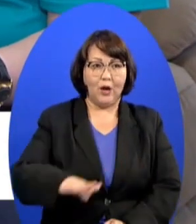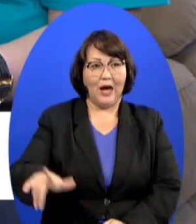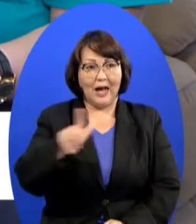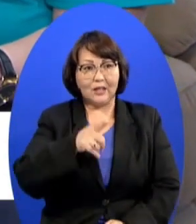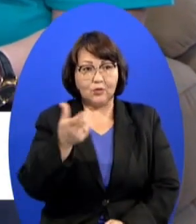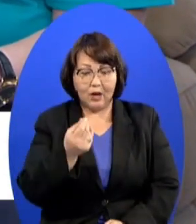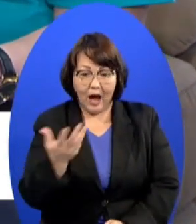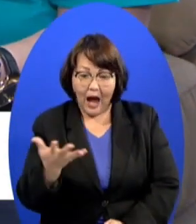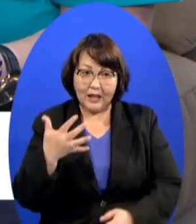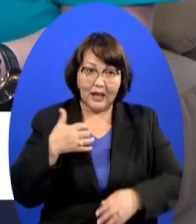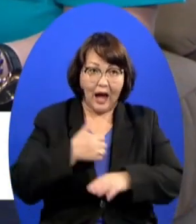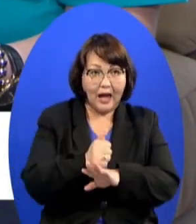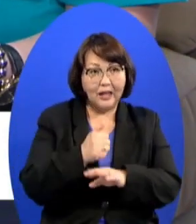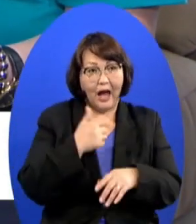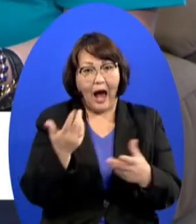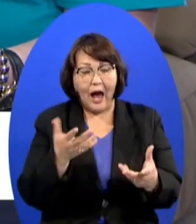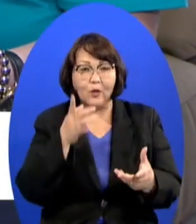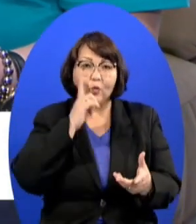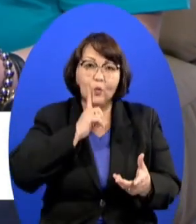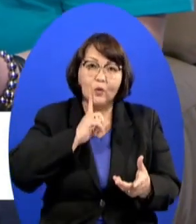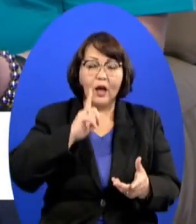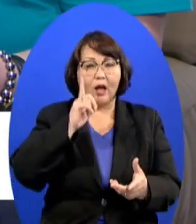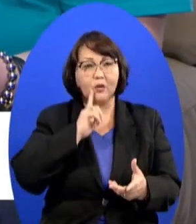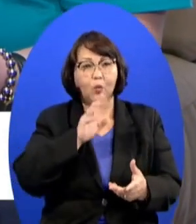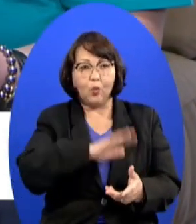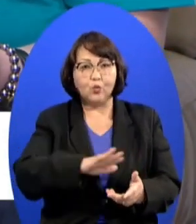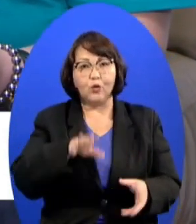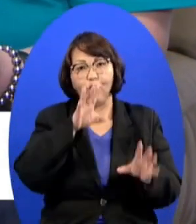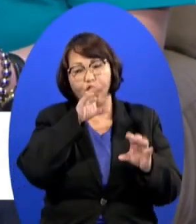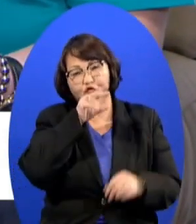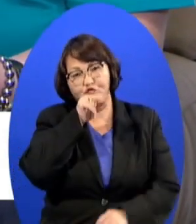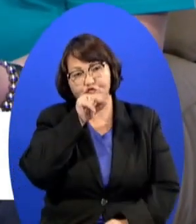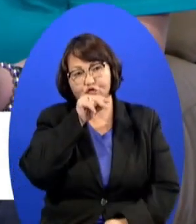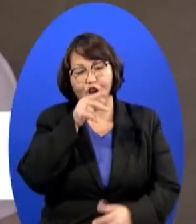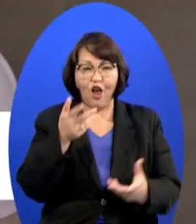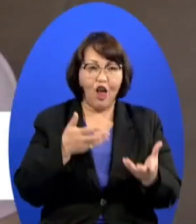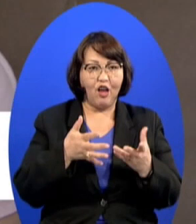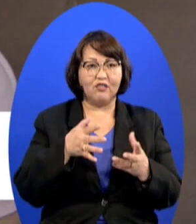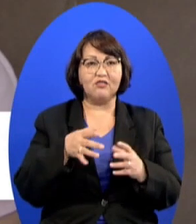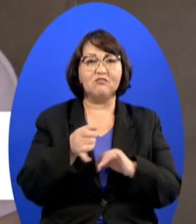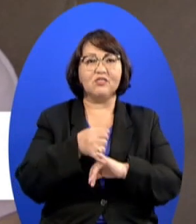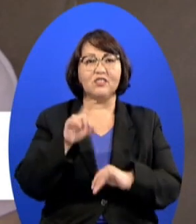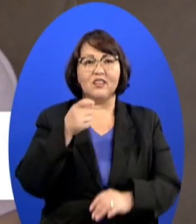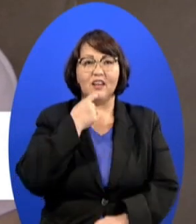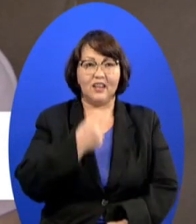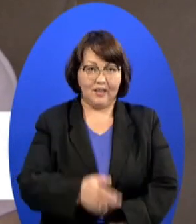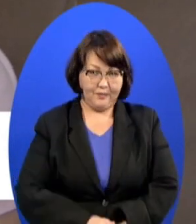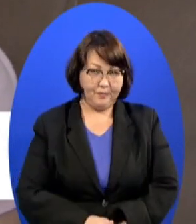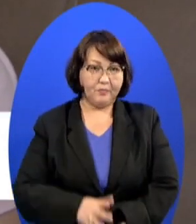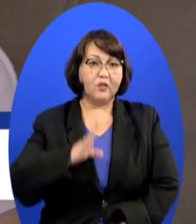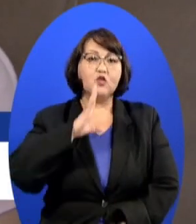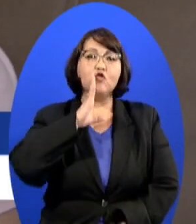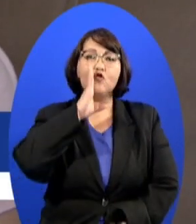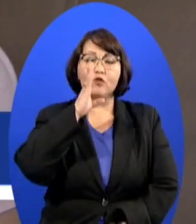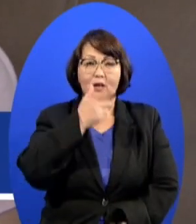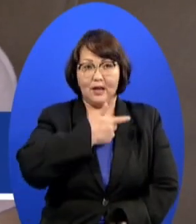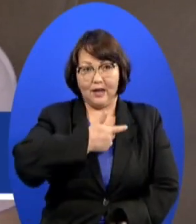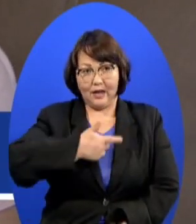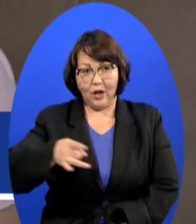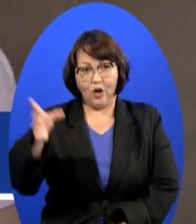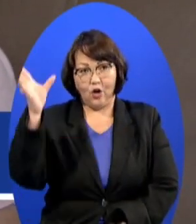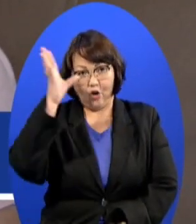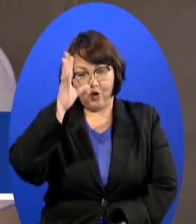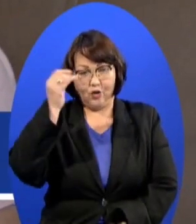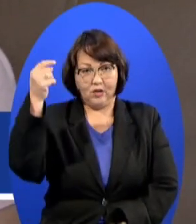харж аялах тухай ярих болсон гэдгийг түүний гэргийн оюу эрдэнэ хэлж байсан. Тэгэл яг өглөө гараад орой ирээлт